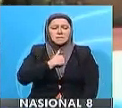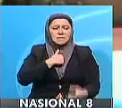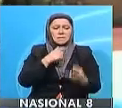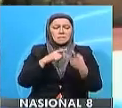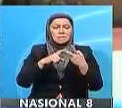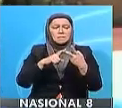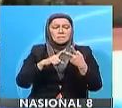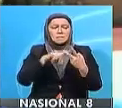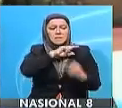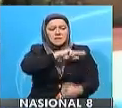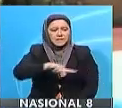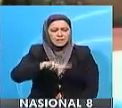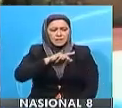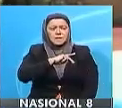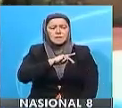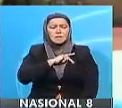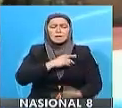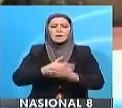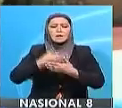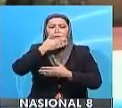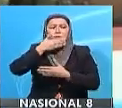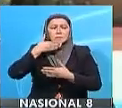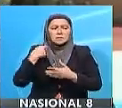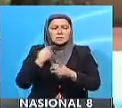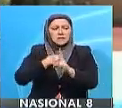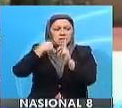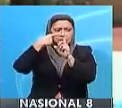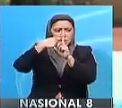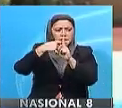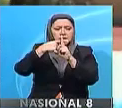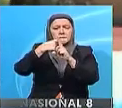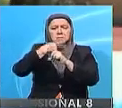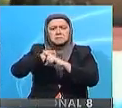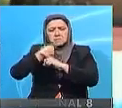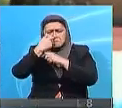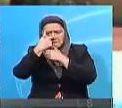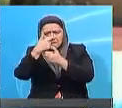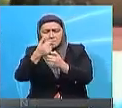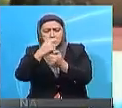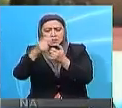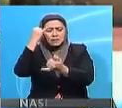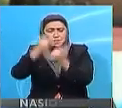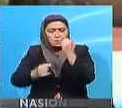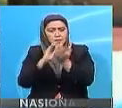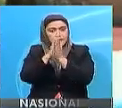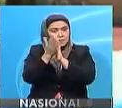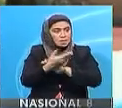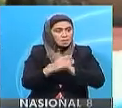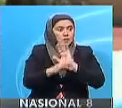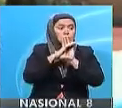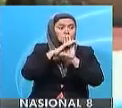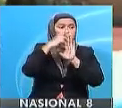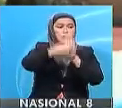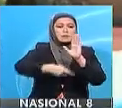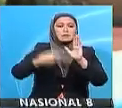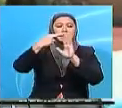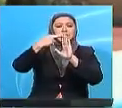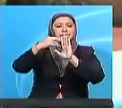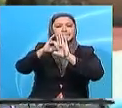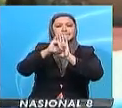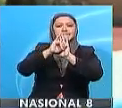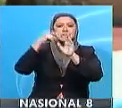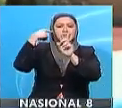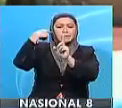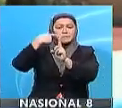muda kita yang positif yang menarik yang akhirnya akan memberi contoh dan imej yang